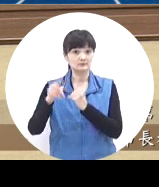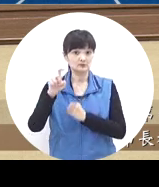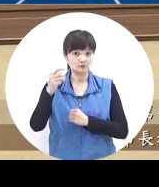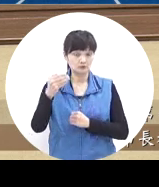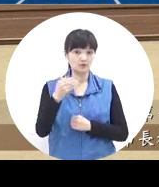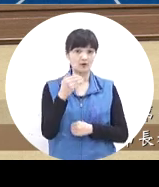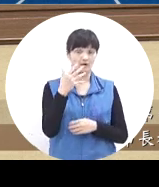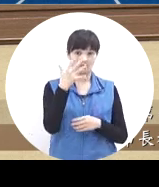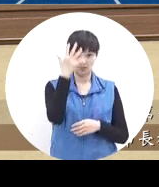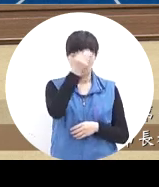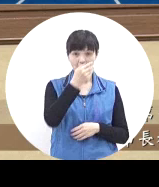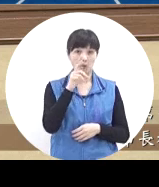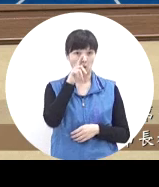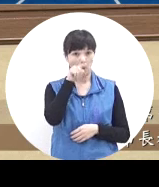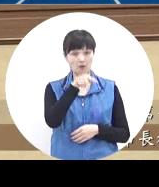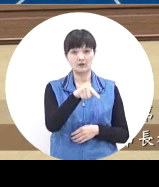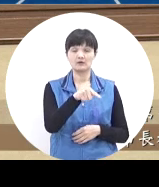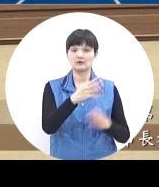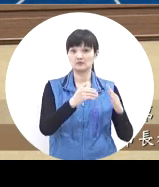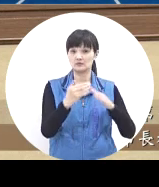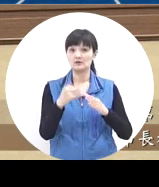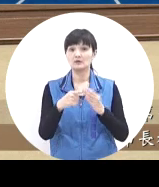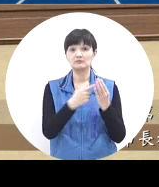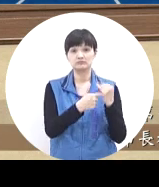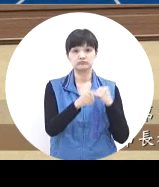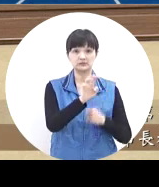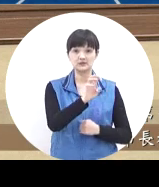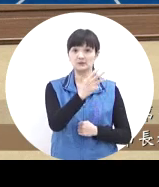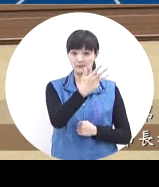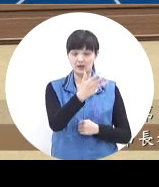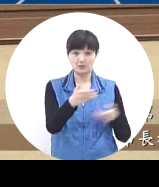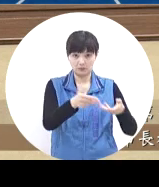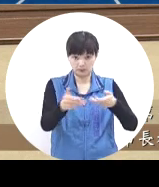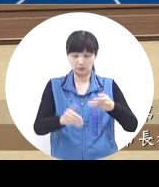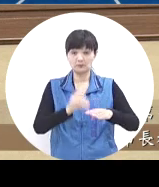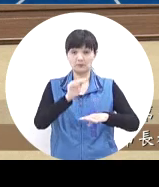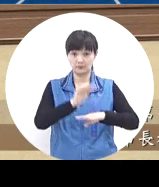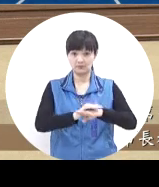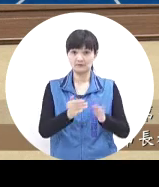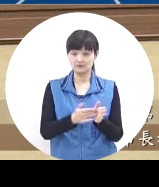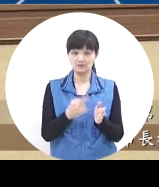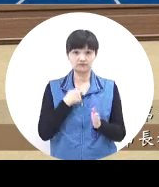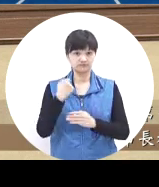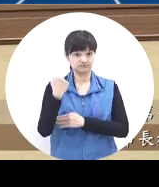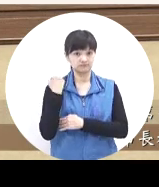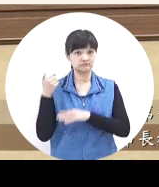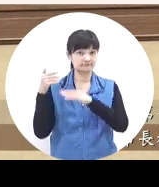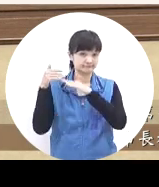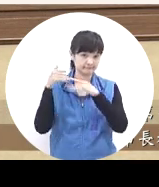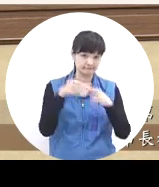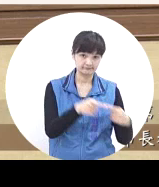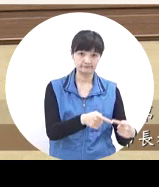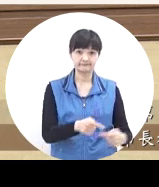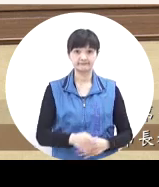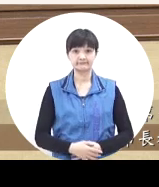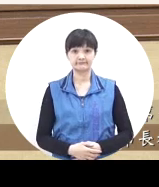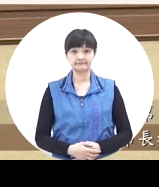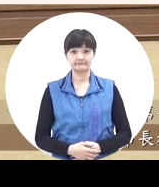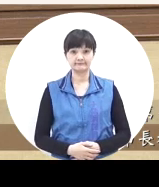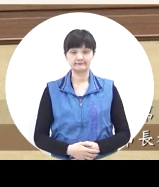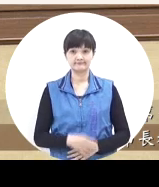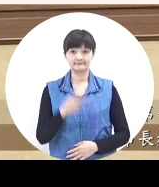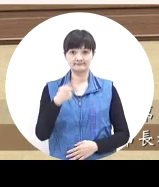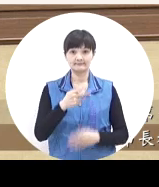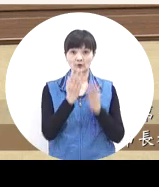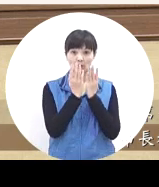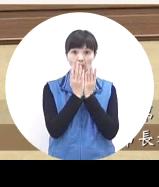有48个学校，那目前都已经完成了，我们会继续努力。那至于学习无国